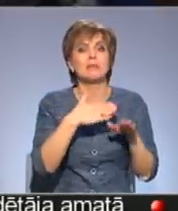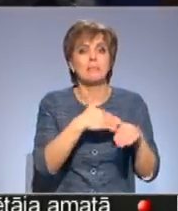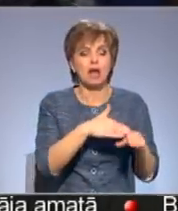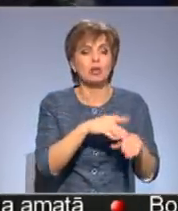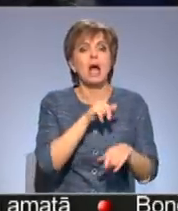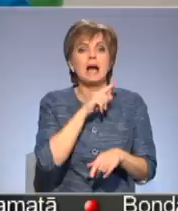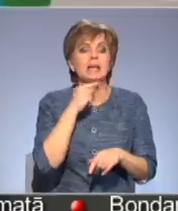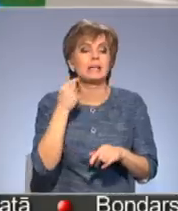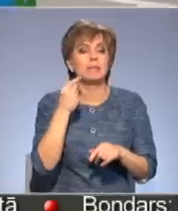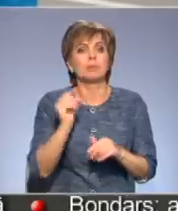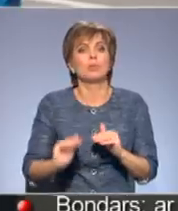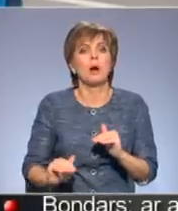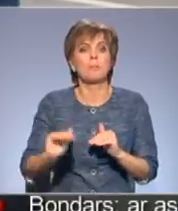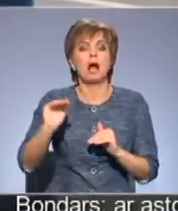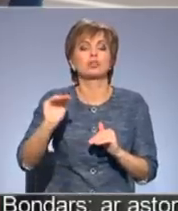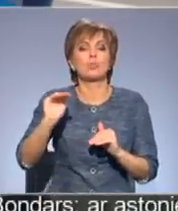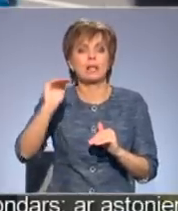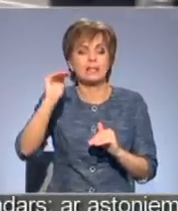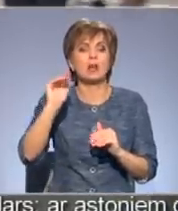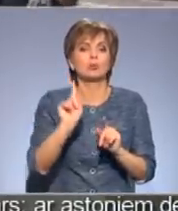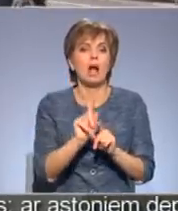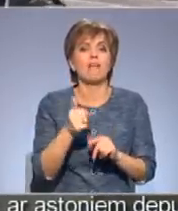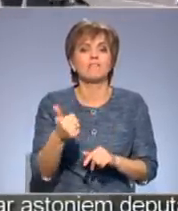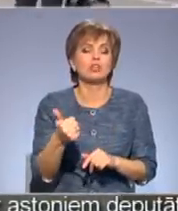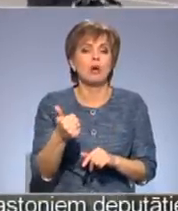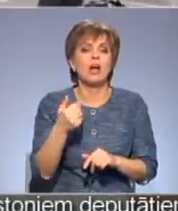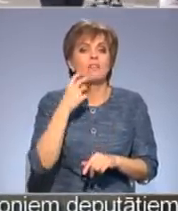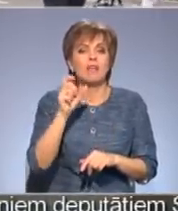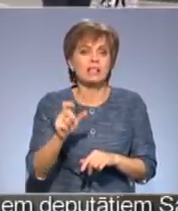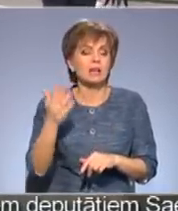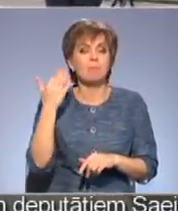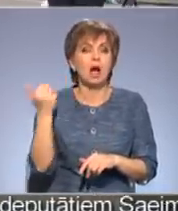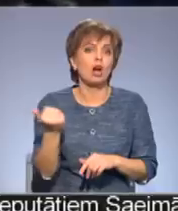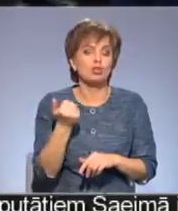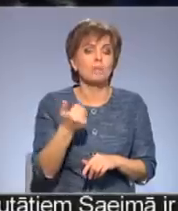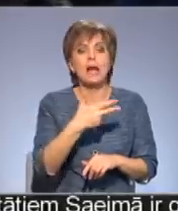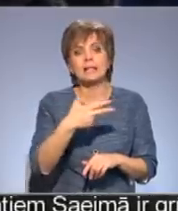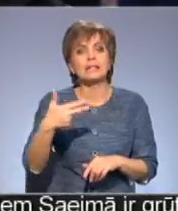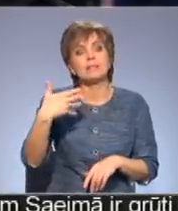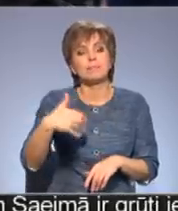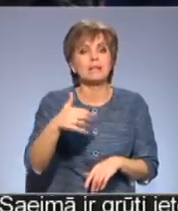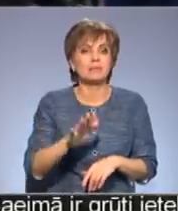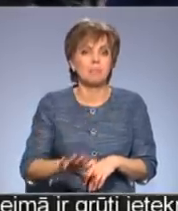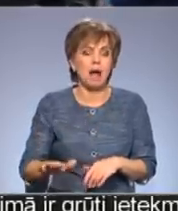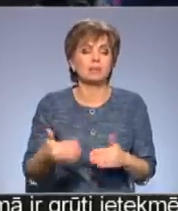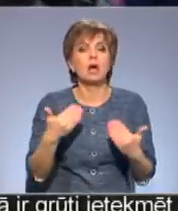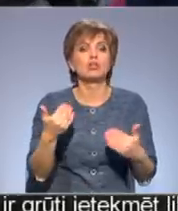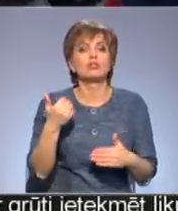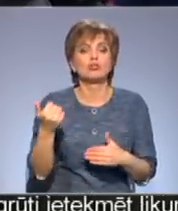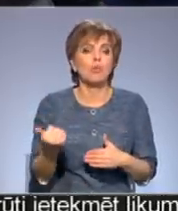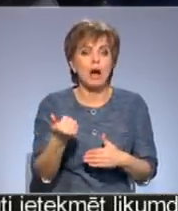arī grib jau no pašas mazotnes izaugt tādu pašu kā viņu vecāku. Ja pagājušo gadu mums bija 350 bērni, tad šogad mums ir vairāk